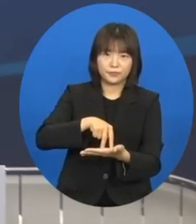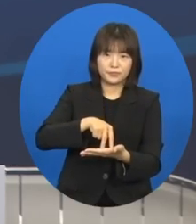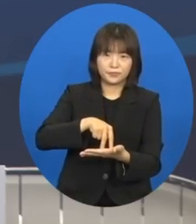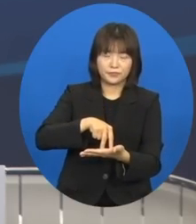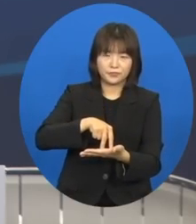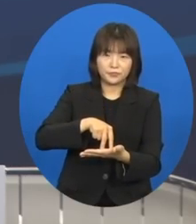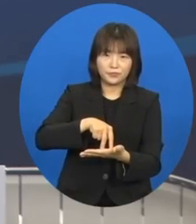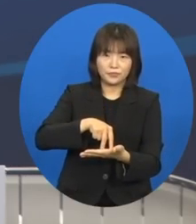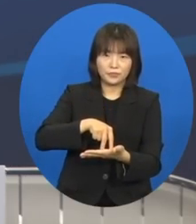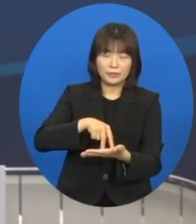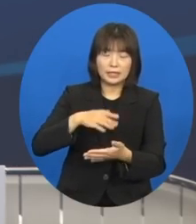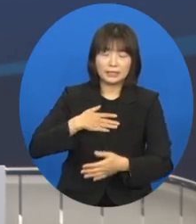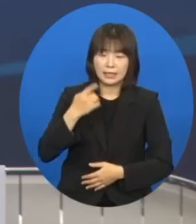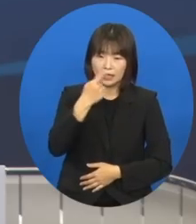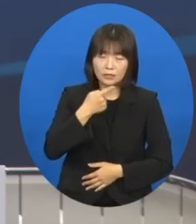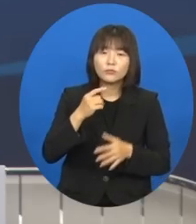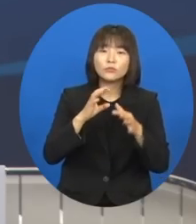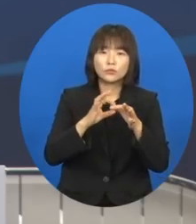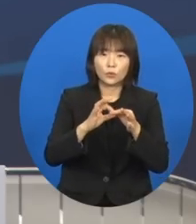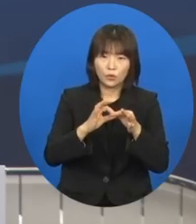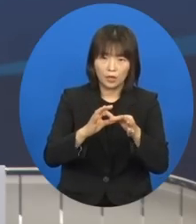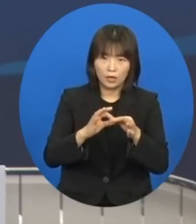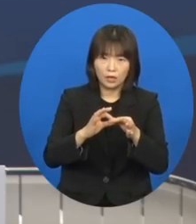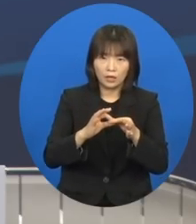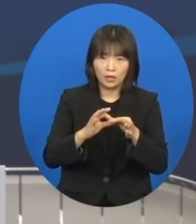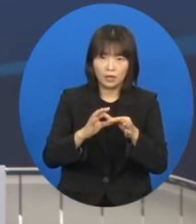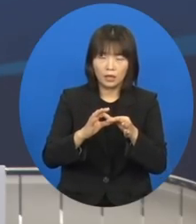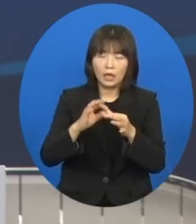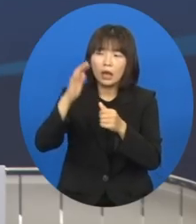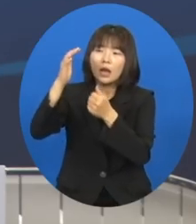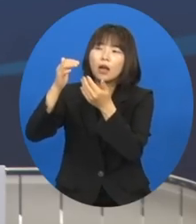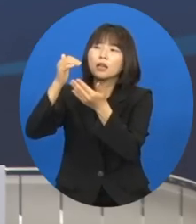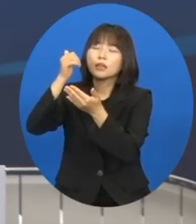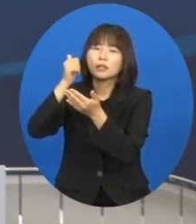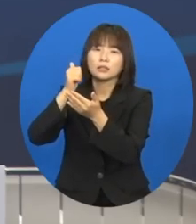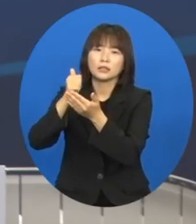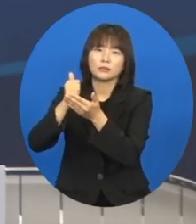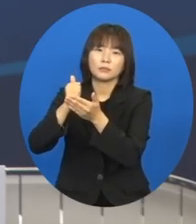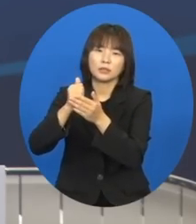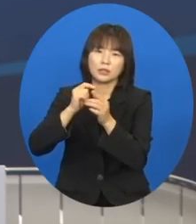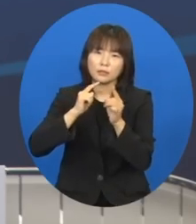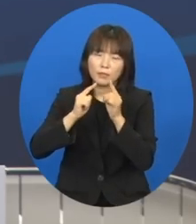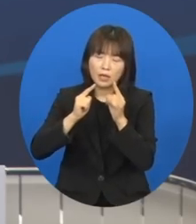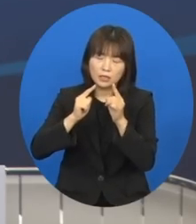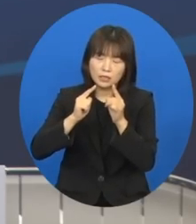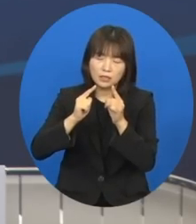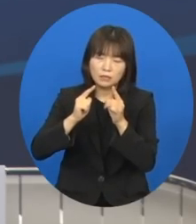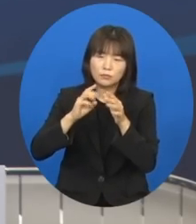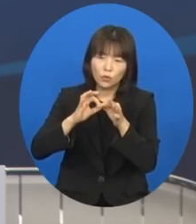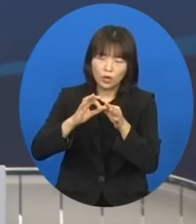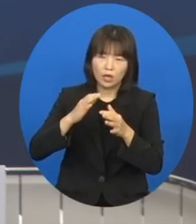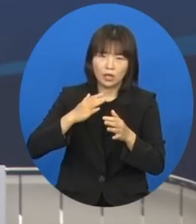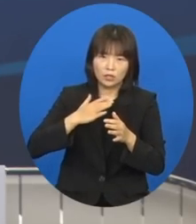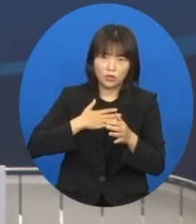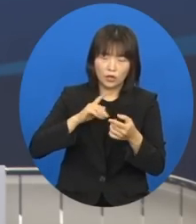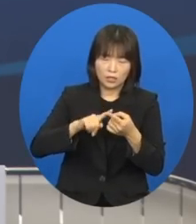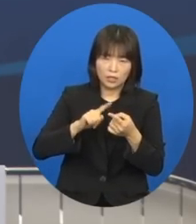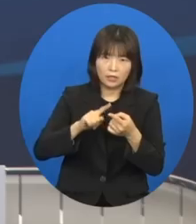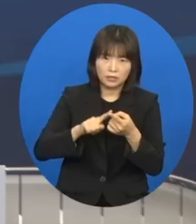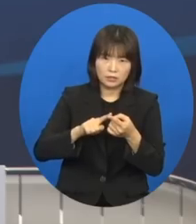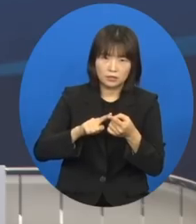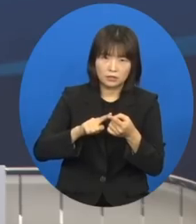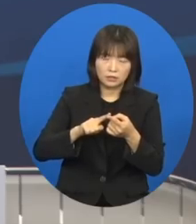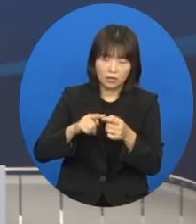저를 세워서 제 입술을 통해서 어떻게 하나님이 말씀으로 저를 다루시고 어떻게 성령으로